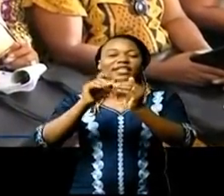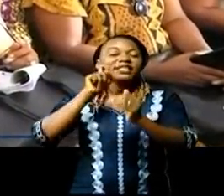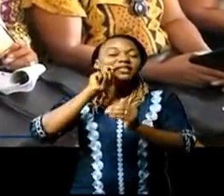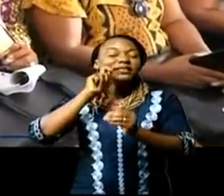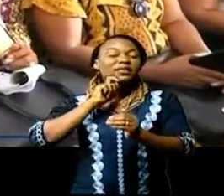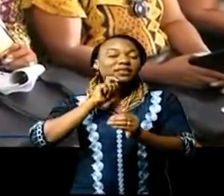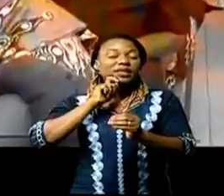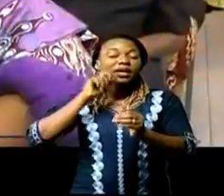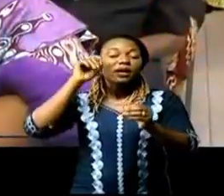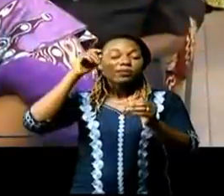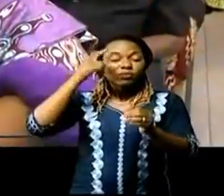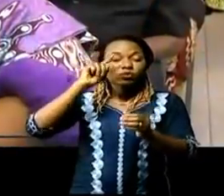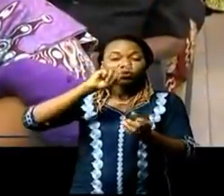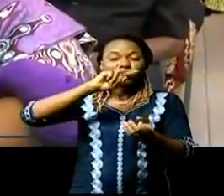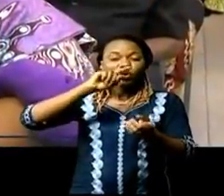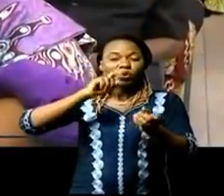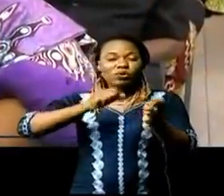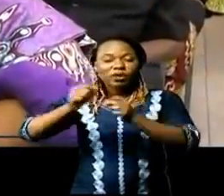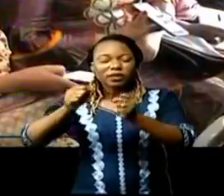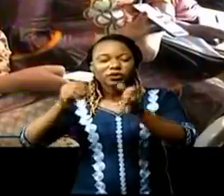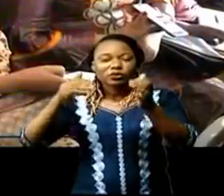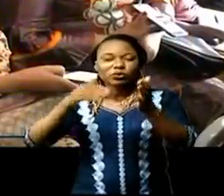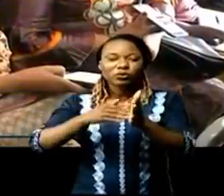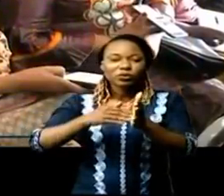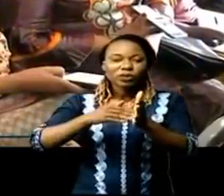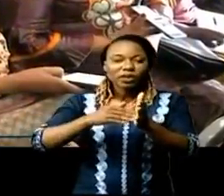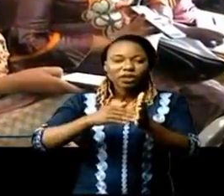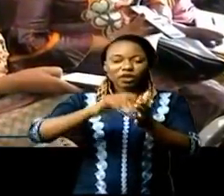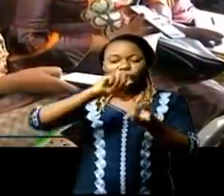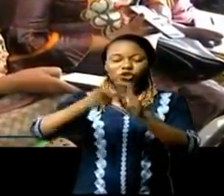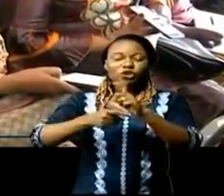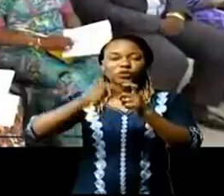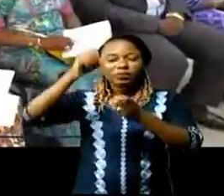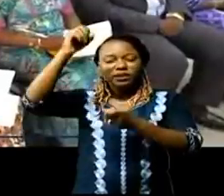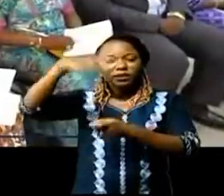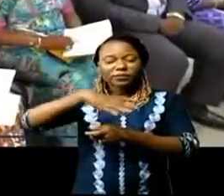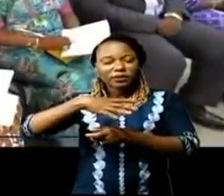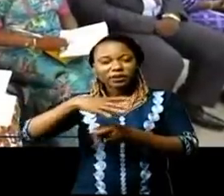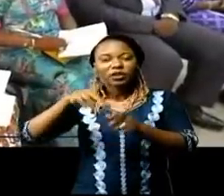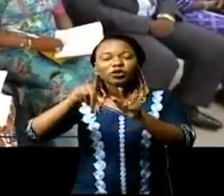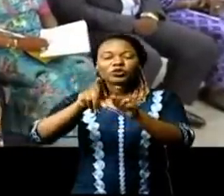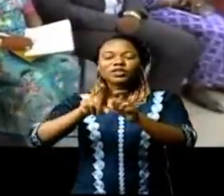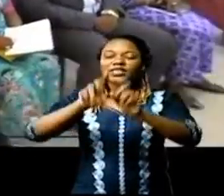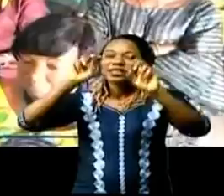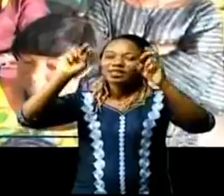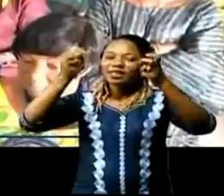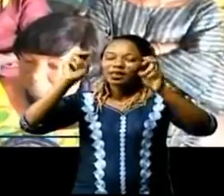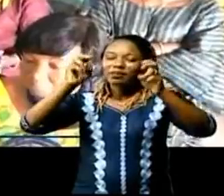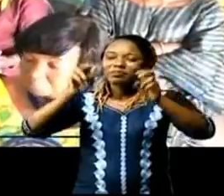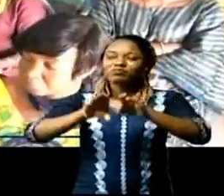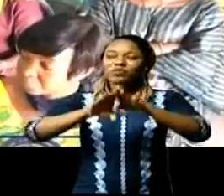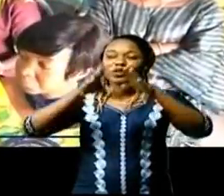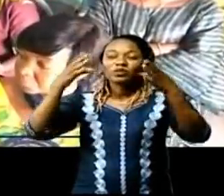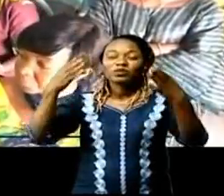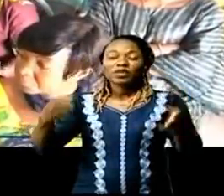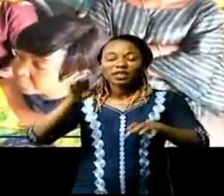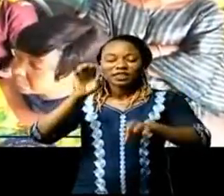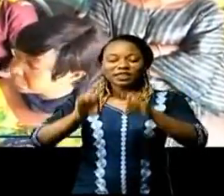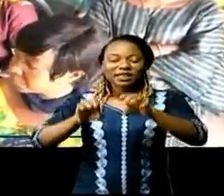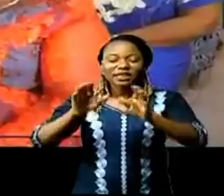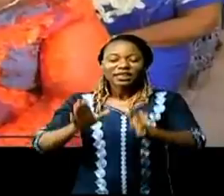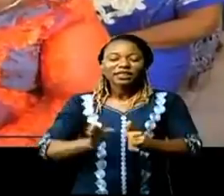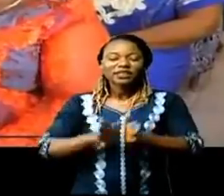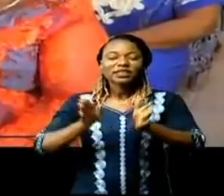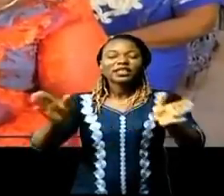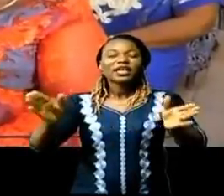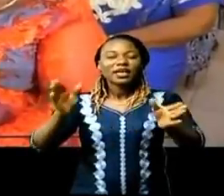lutte contre le changement climatique et réduction des risques de catastrophe. Thème dévoilé au secrétariat général de ces